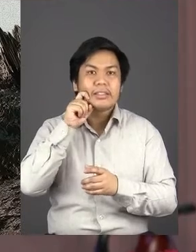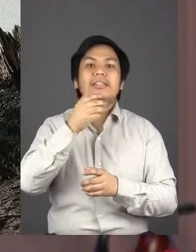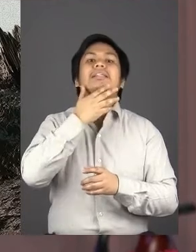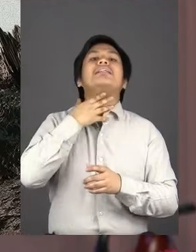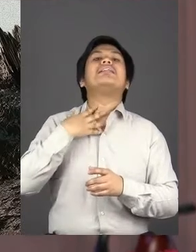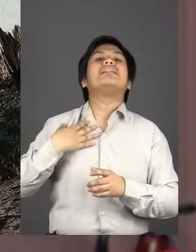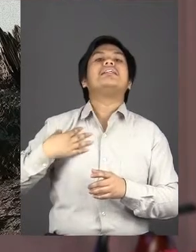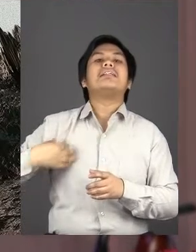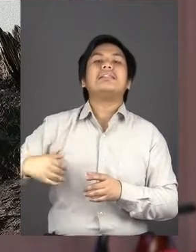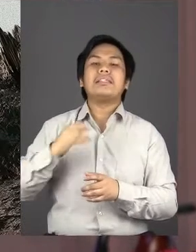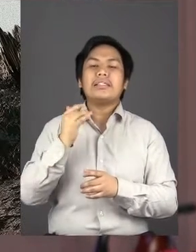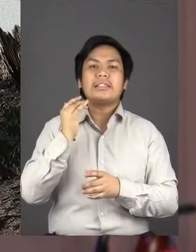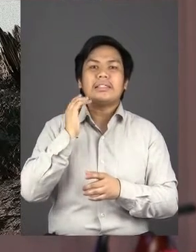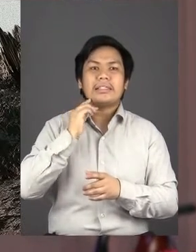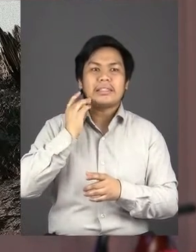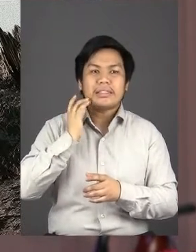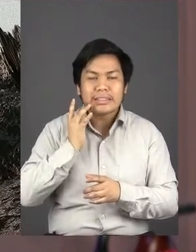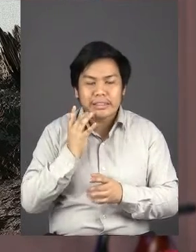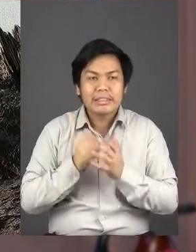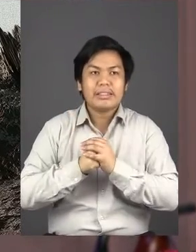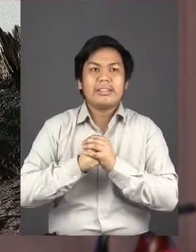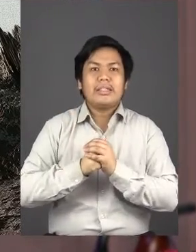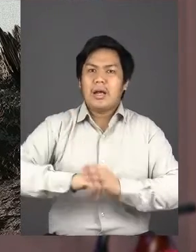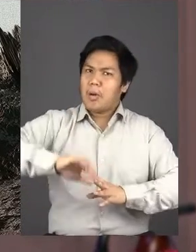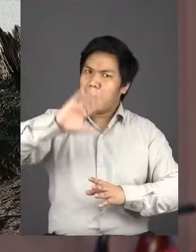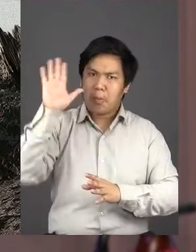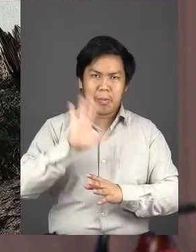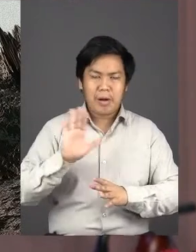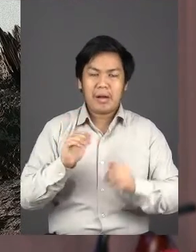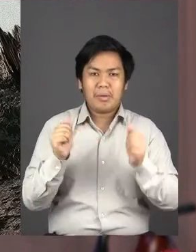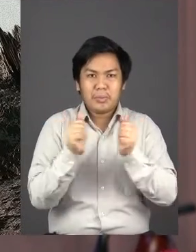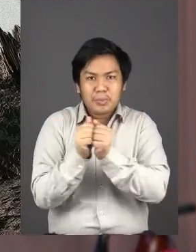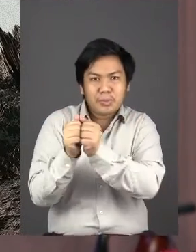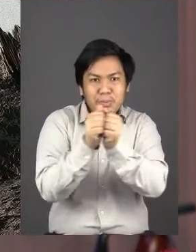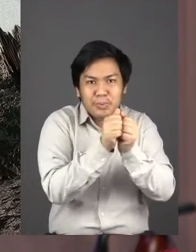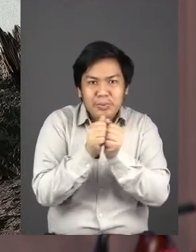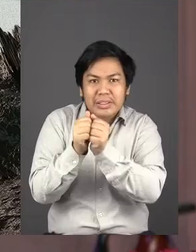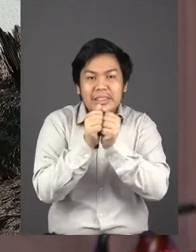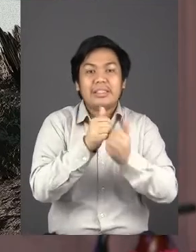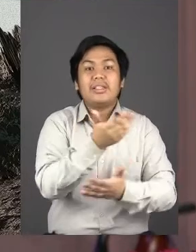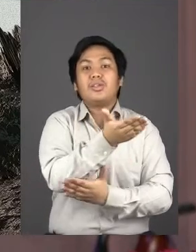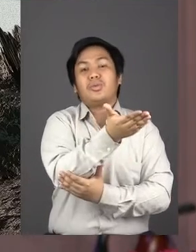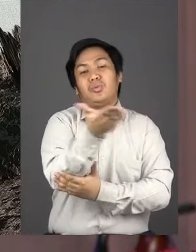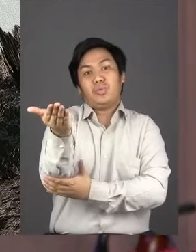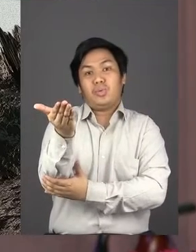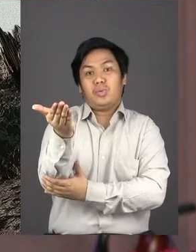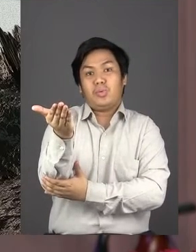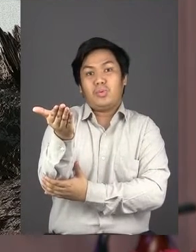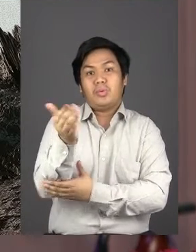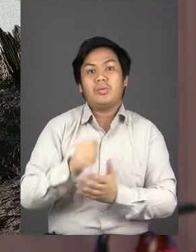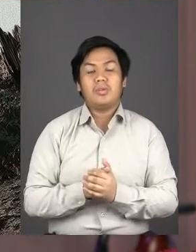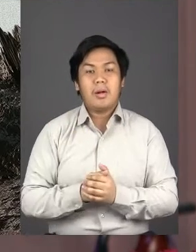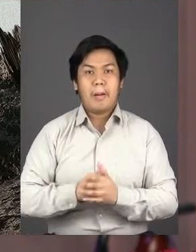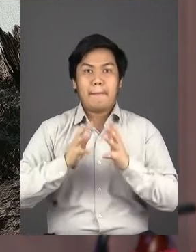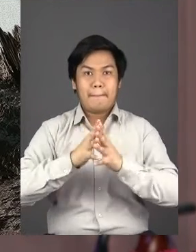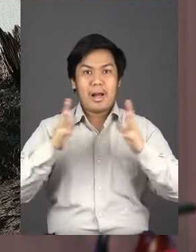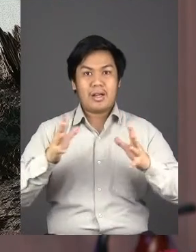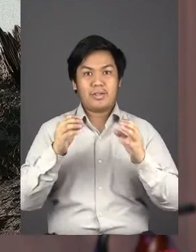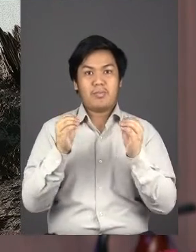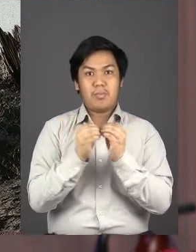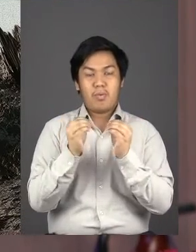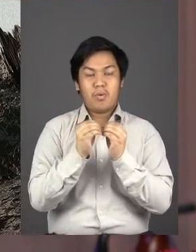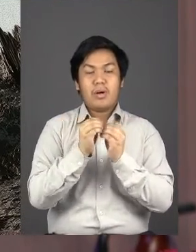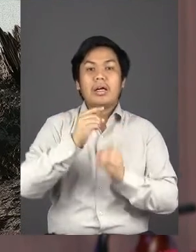covetousness must not even be named among you. So lalo naman na hindi